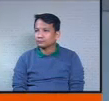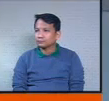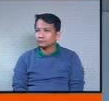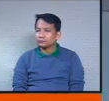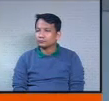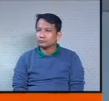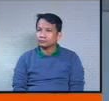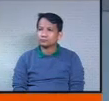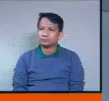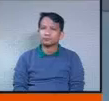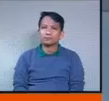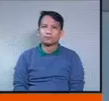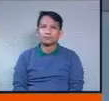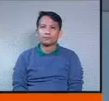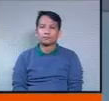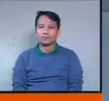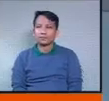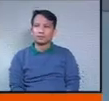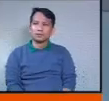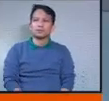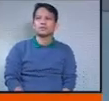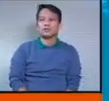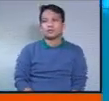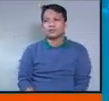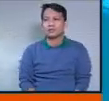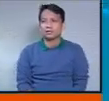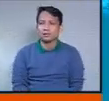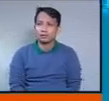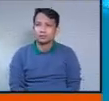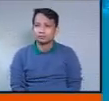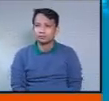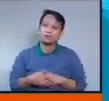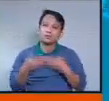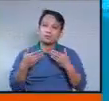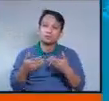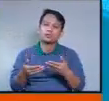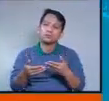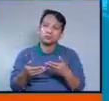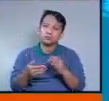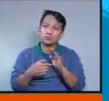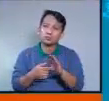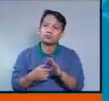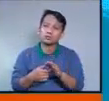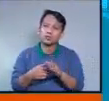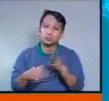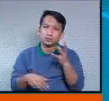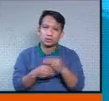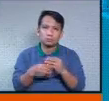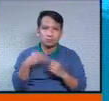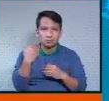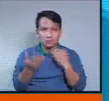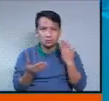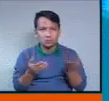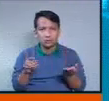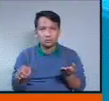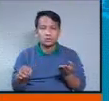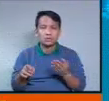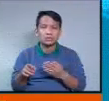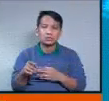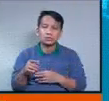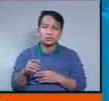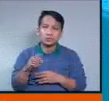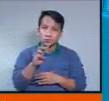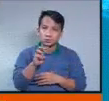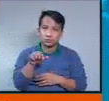Alright, maraming salamat, Jem Avancenia. Nananawag patuloy na nadadagdagan ang bilang ng mga nasawi sa